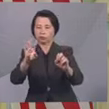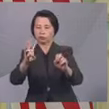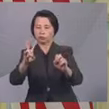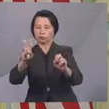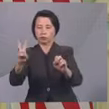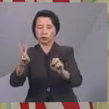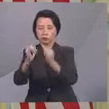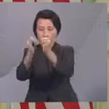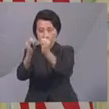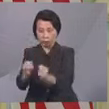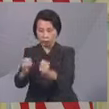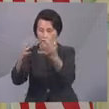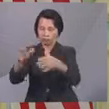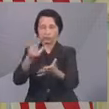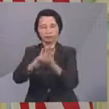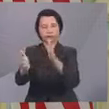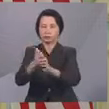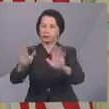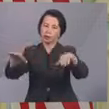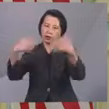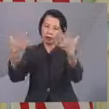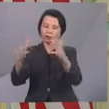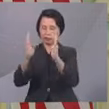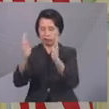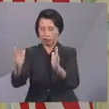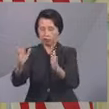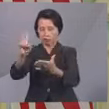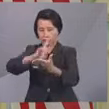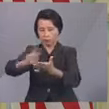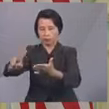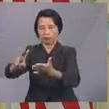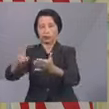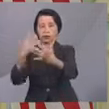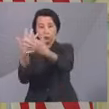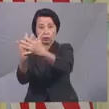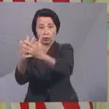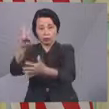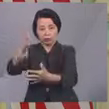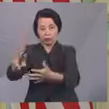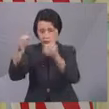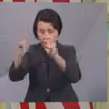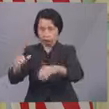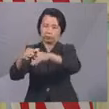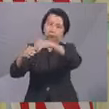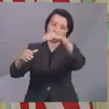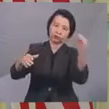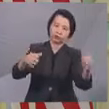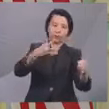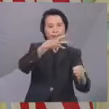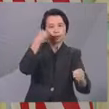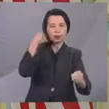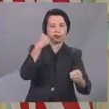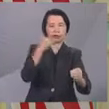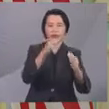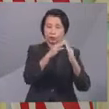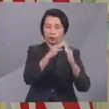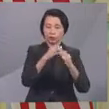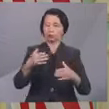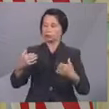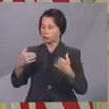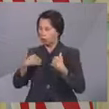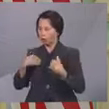30,976 individu telah selesai menjalani tempoh kuarantin wajib dan dibenarkan pulang. Ada yang